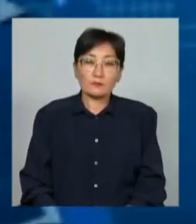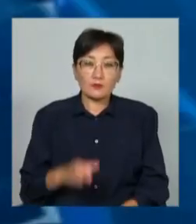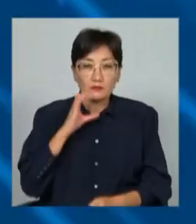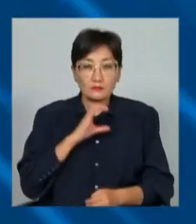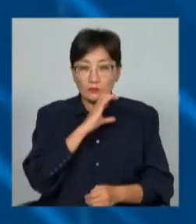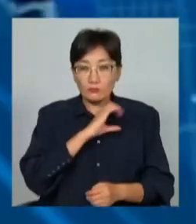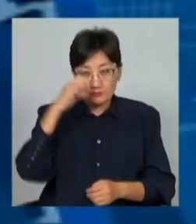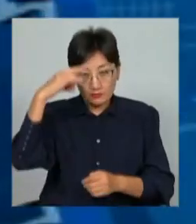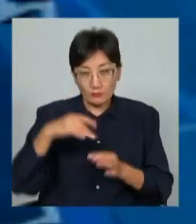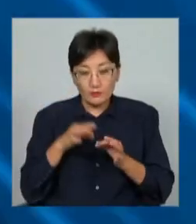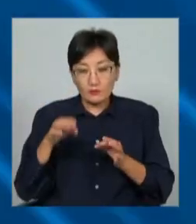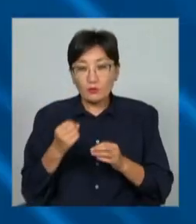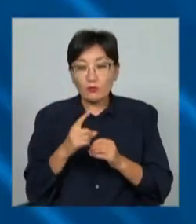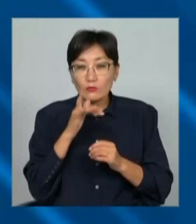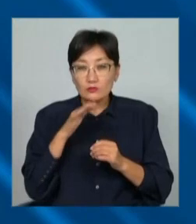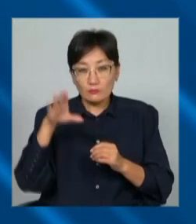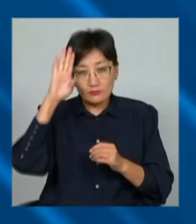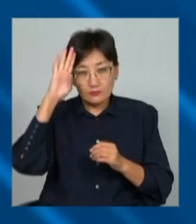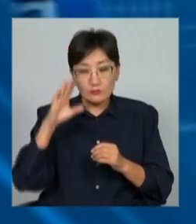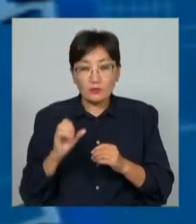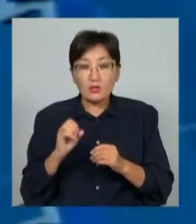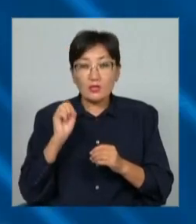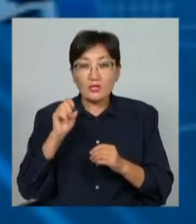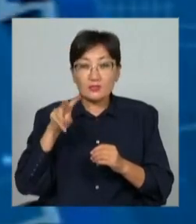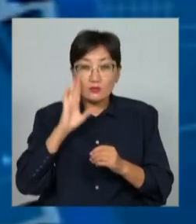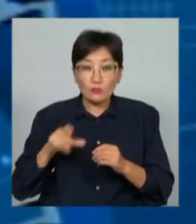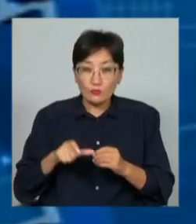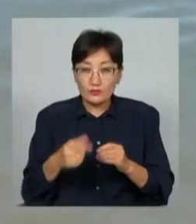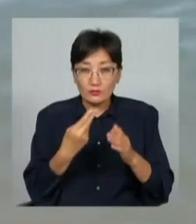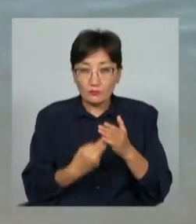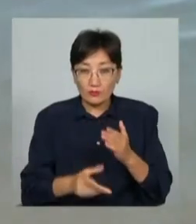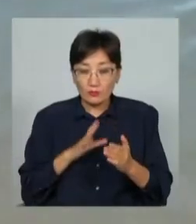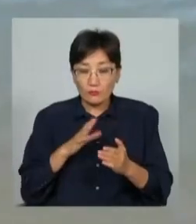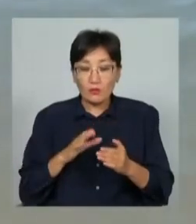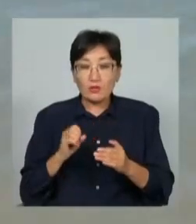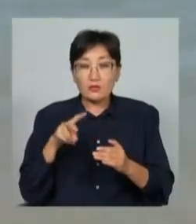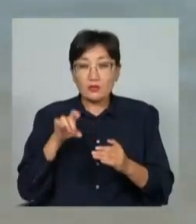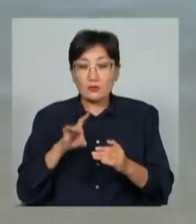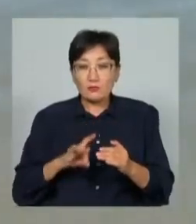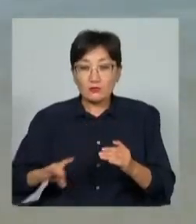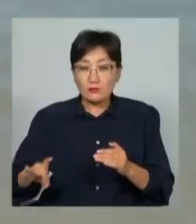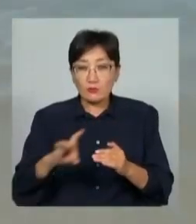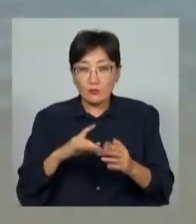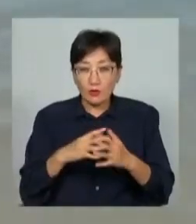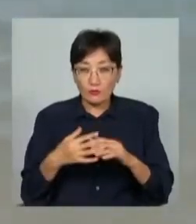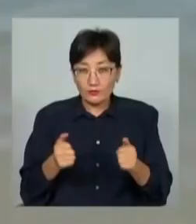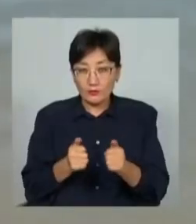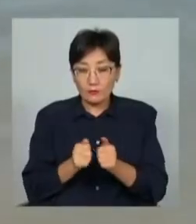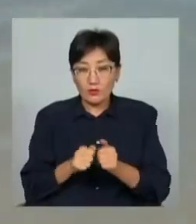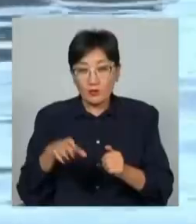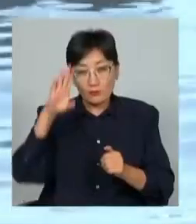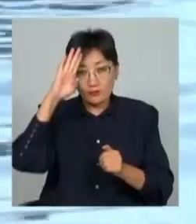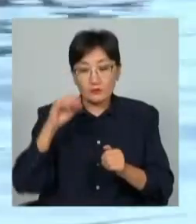Солтүстік Қазақстан облысында 11 жасар бала Есіл өзеніне батып кетті. Қайғылы оқиға Есіл ауданы Николаевка ауылының маңында болған.